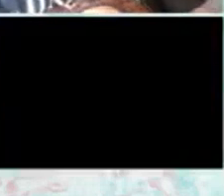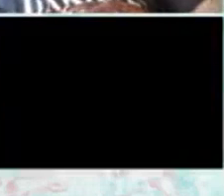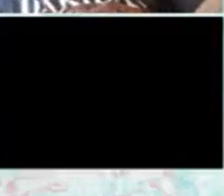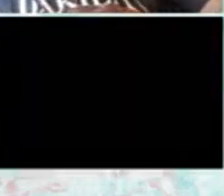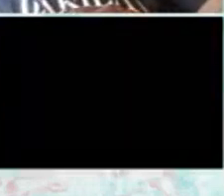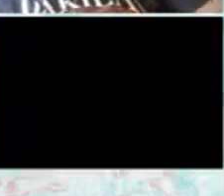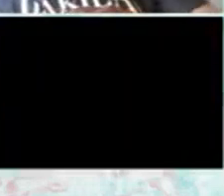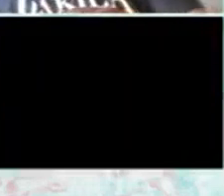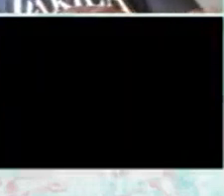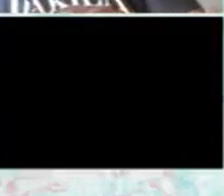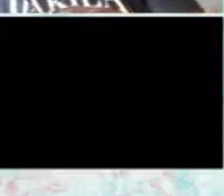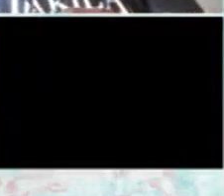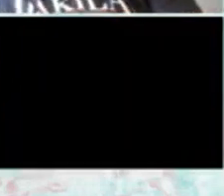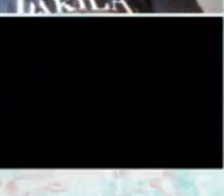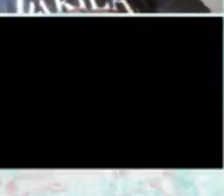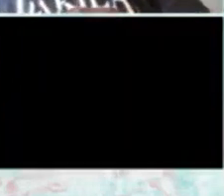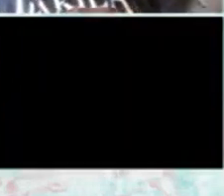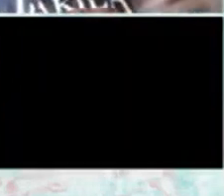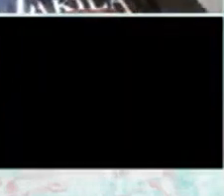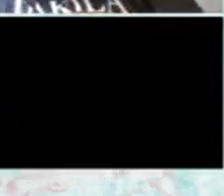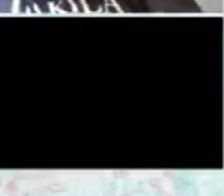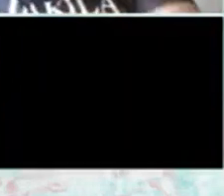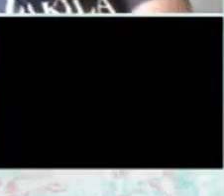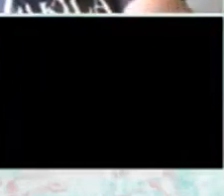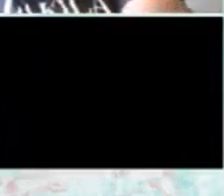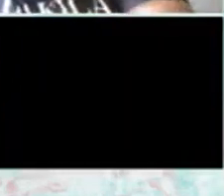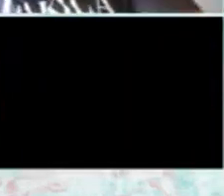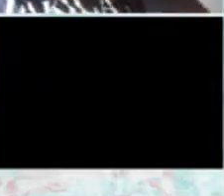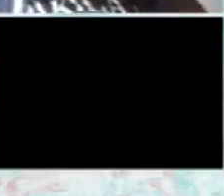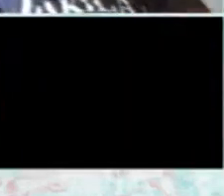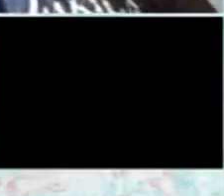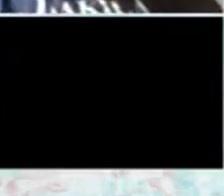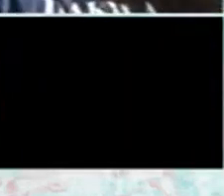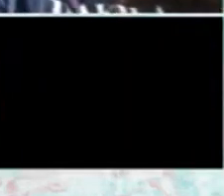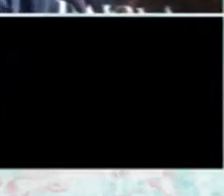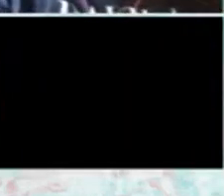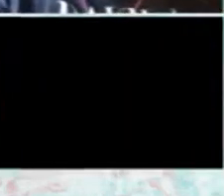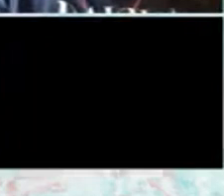Kong. And bumalik sa Pilipinas